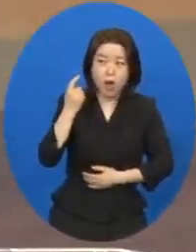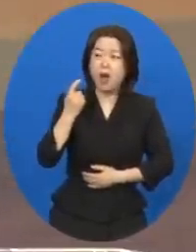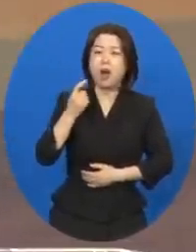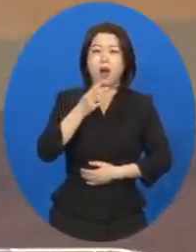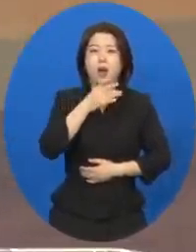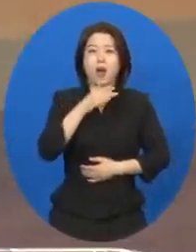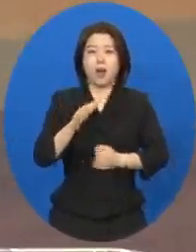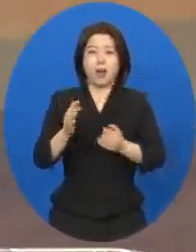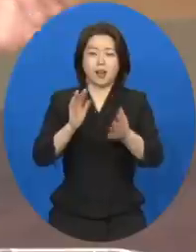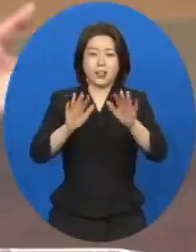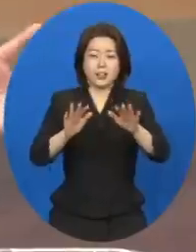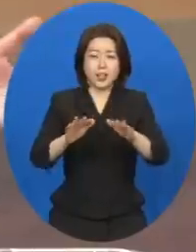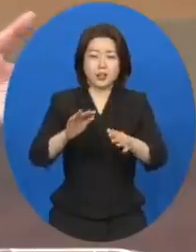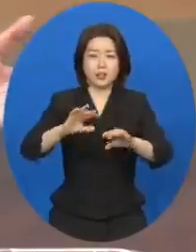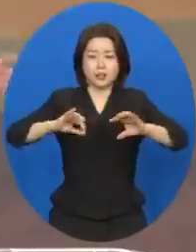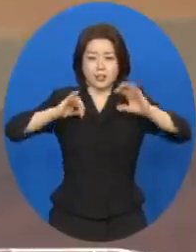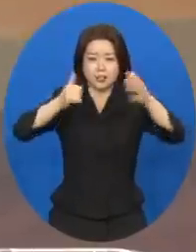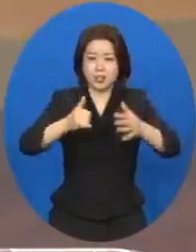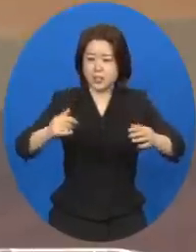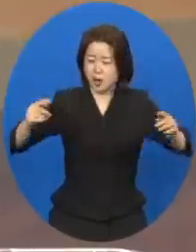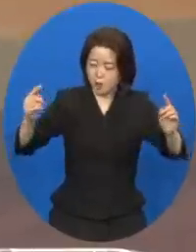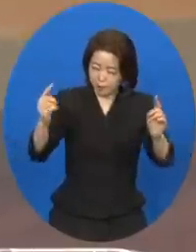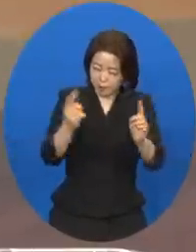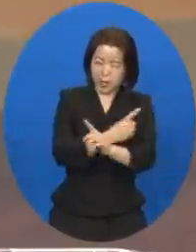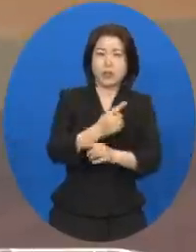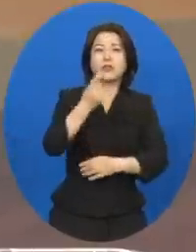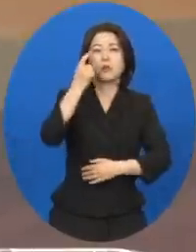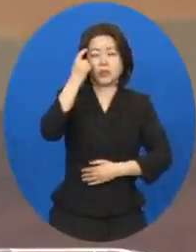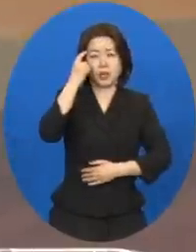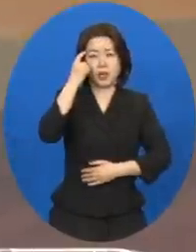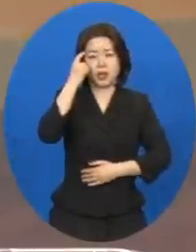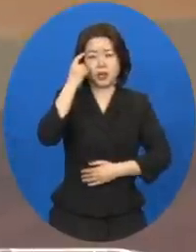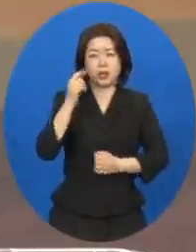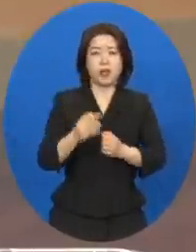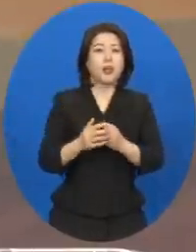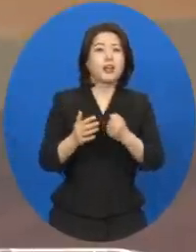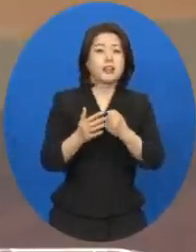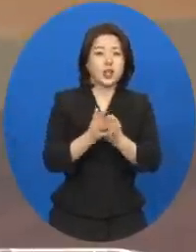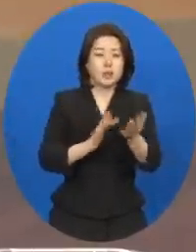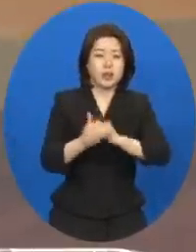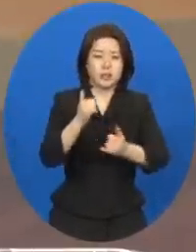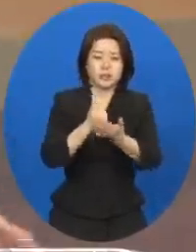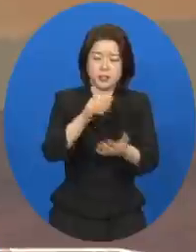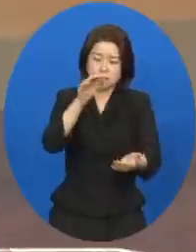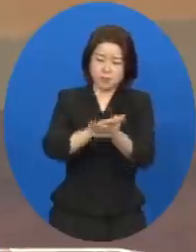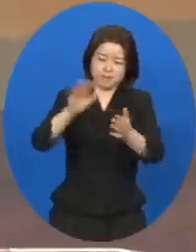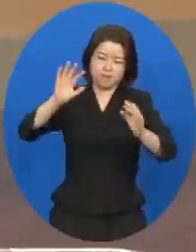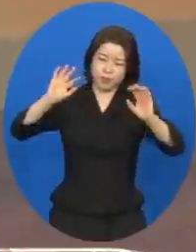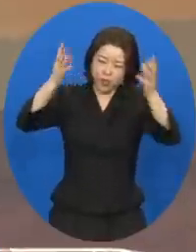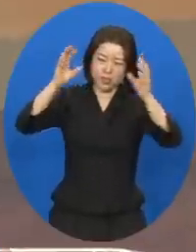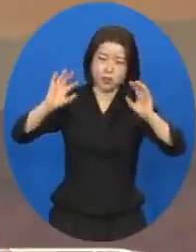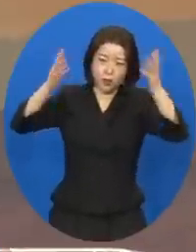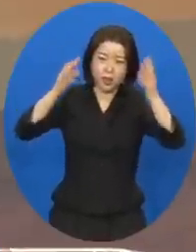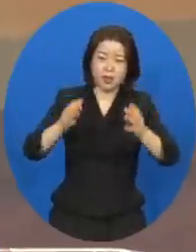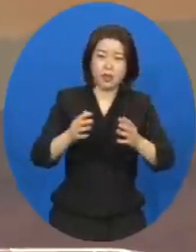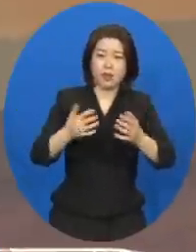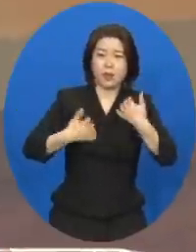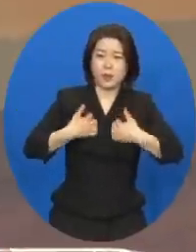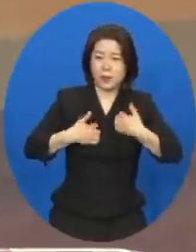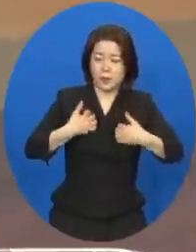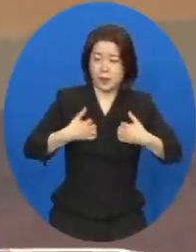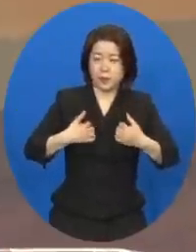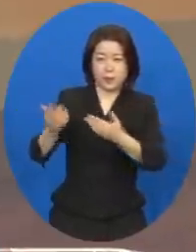이제는 세상이 뒤집어지는 거라고 생각을 한 겁니다. 그래서 예수님을 그렇게 열광적으로 환영하고